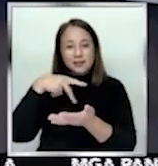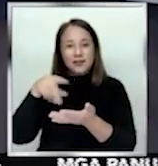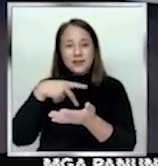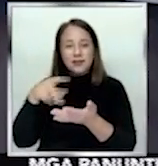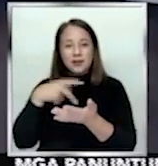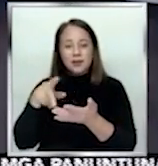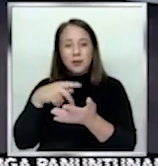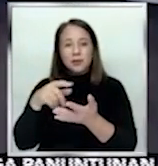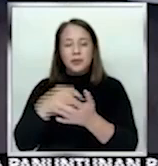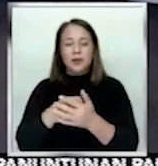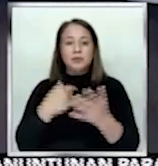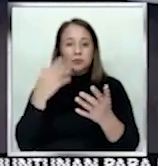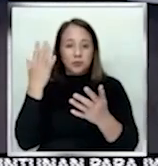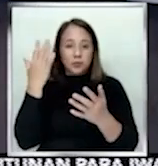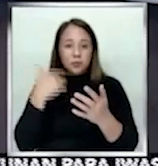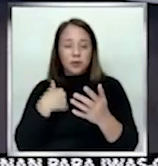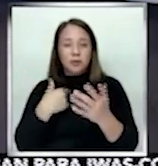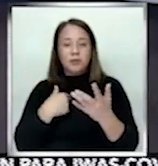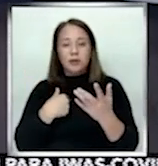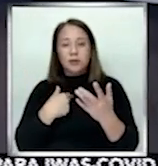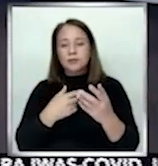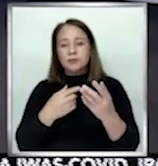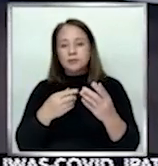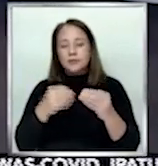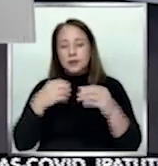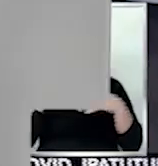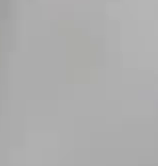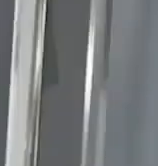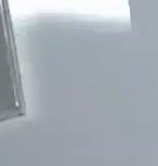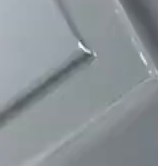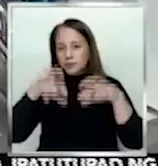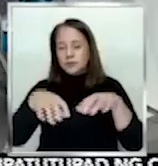nakaambang problema sa tubig. Nakatutok si Bernadette Reyes.